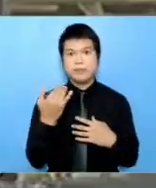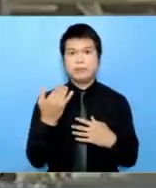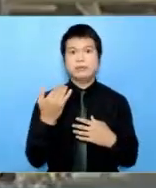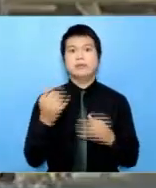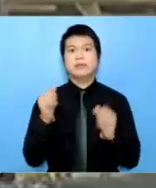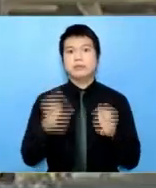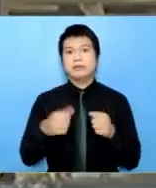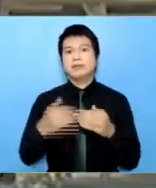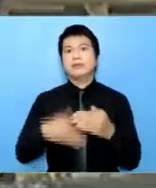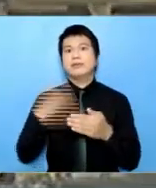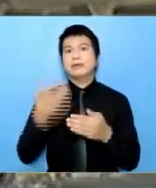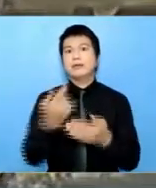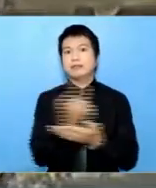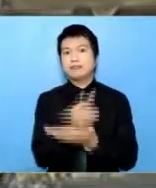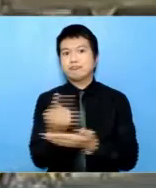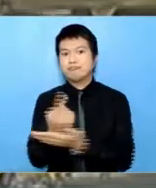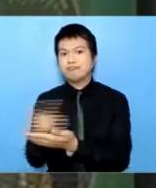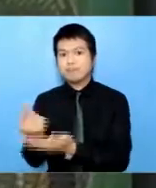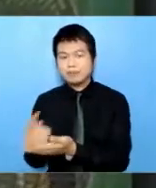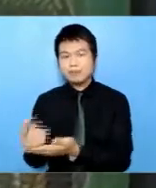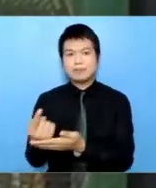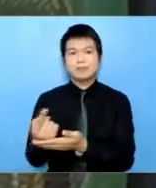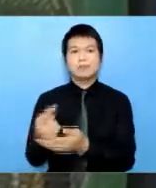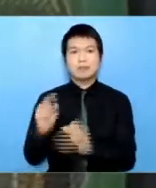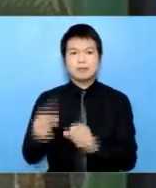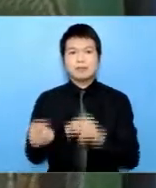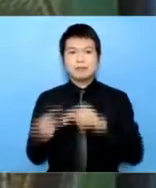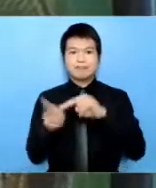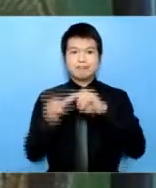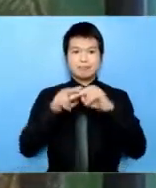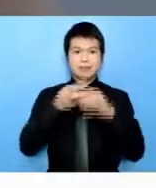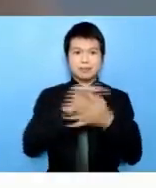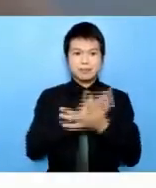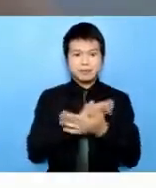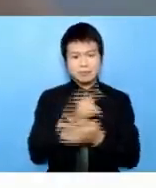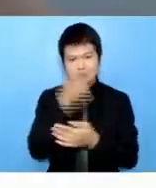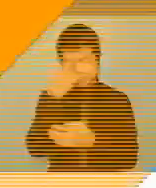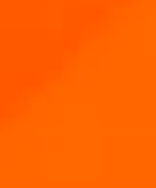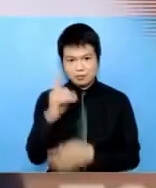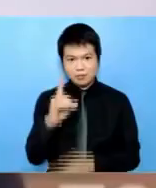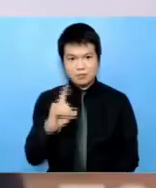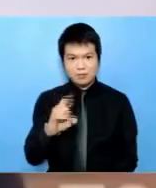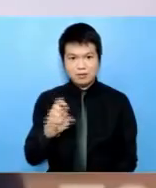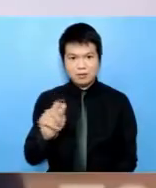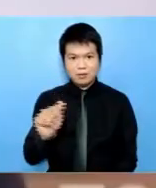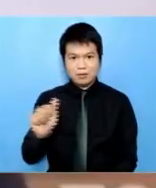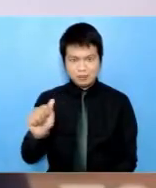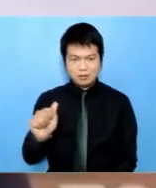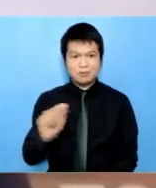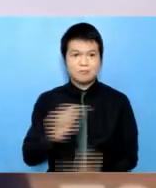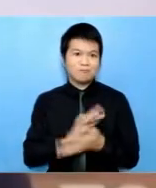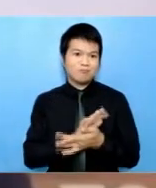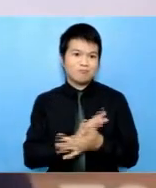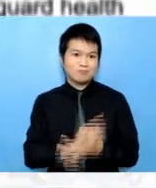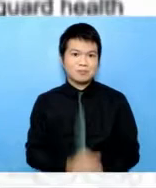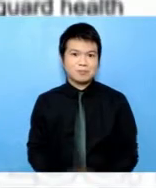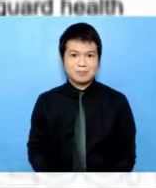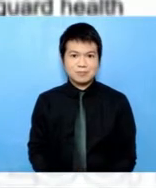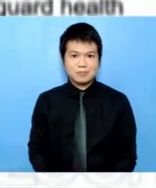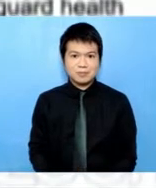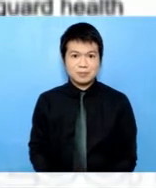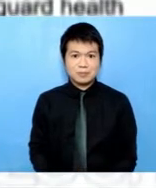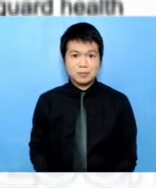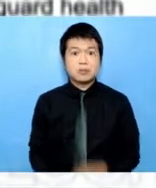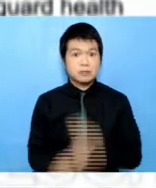weeks dahil pa rin ito sa higher transmissibility ng Delta variant. Nationally, in some regions, shows